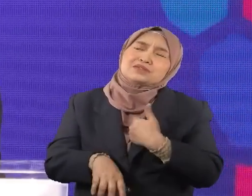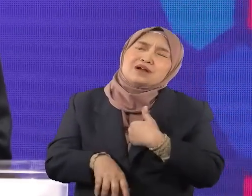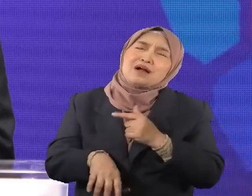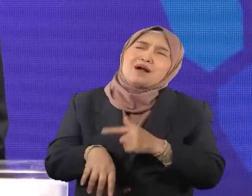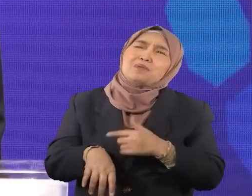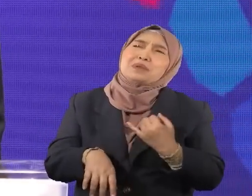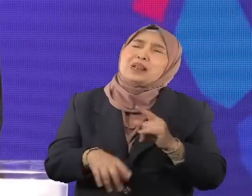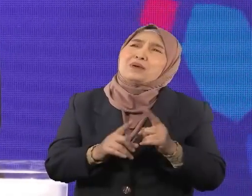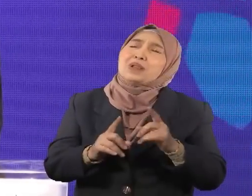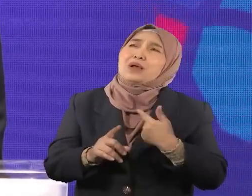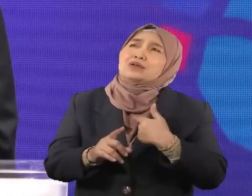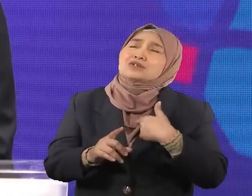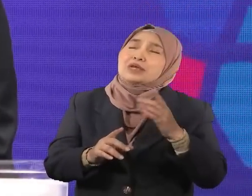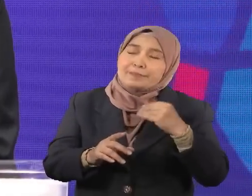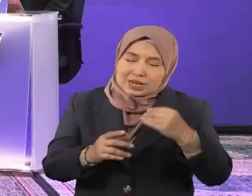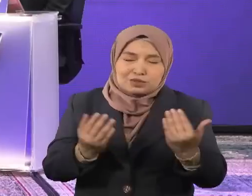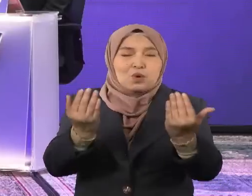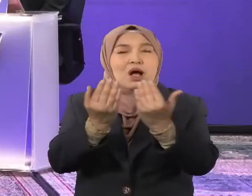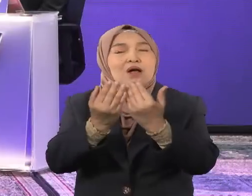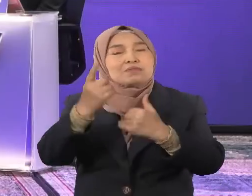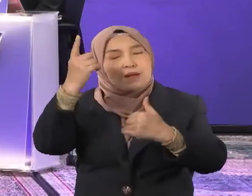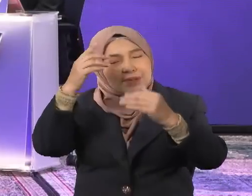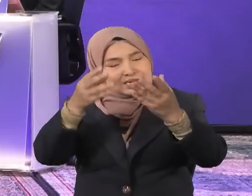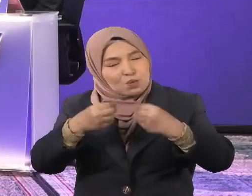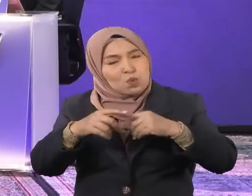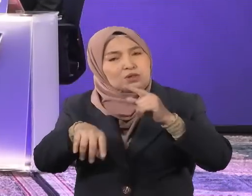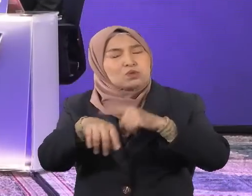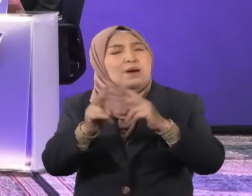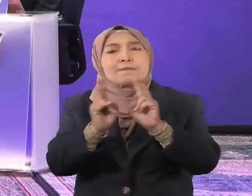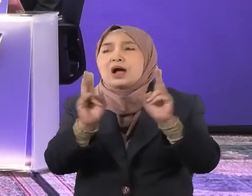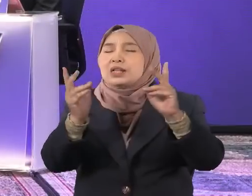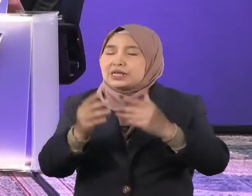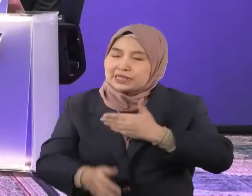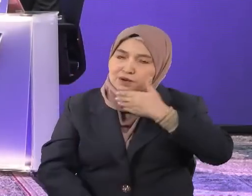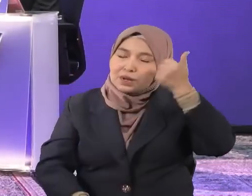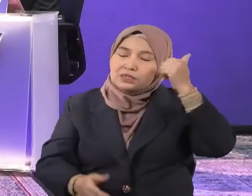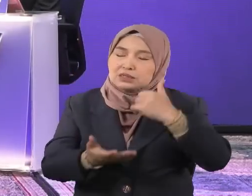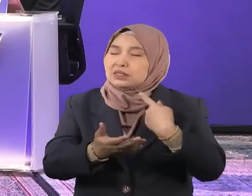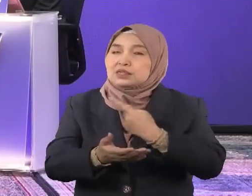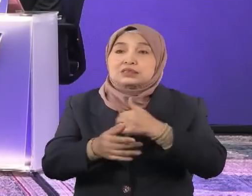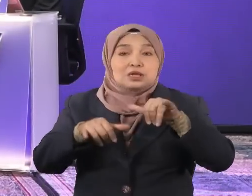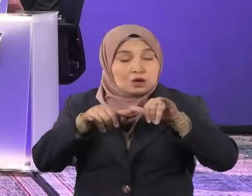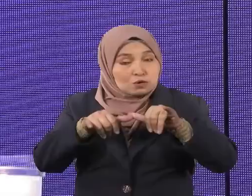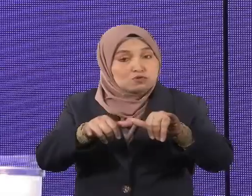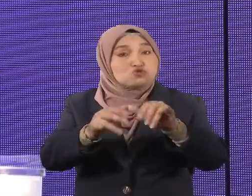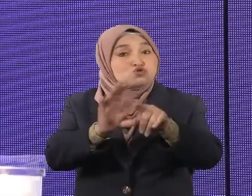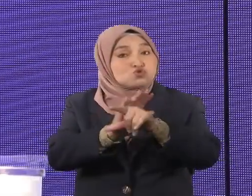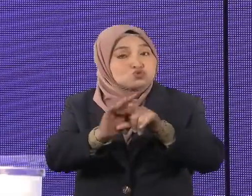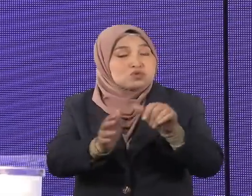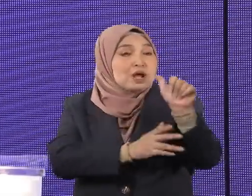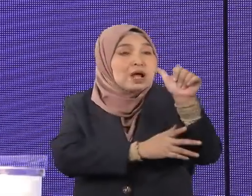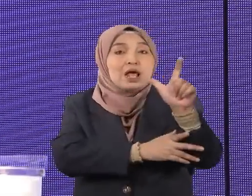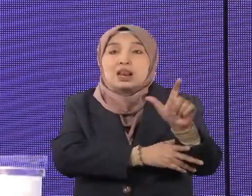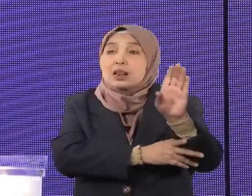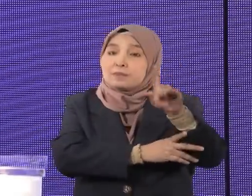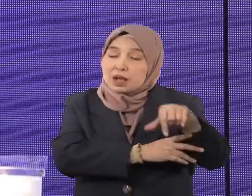Allah akan berikan di waktu yang paling terbaik, insyaAllah. Dan itulah sebenarnya kita terus bersama Al-Quran, ya, surah Al-Baqarah ini, cerita